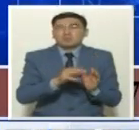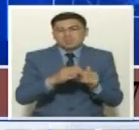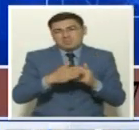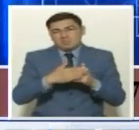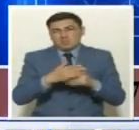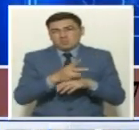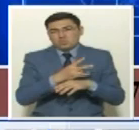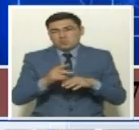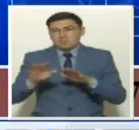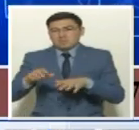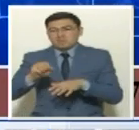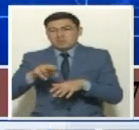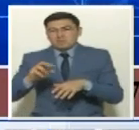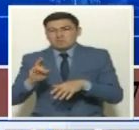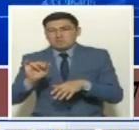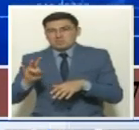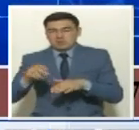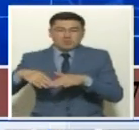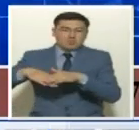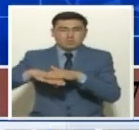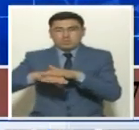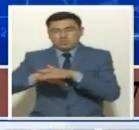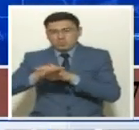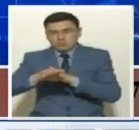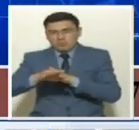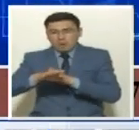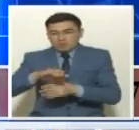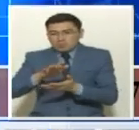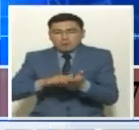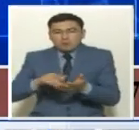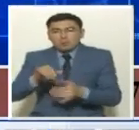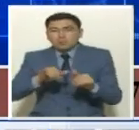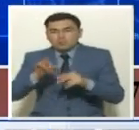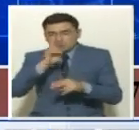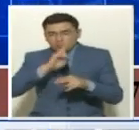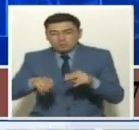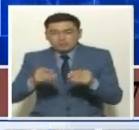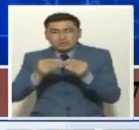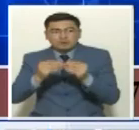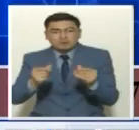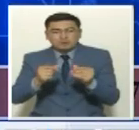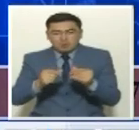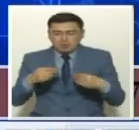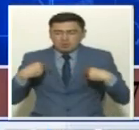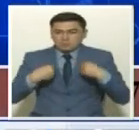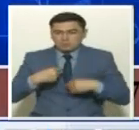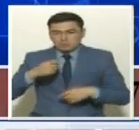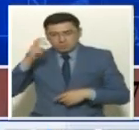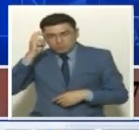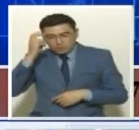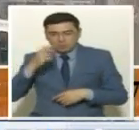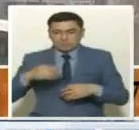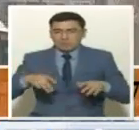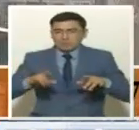şamasında atamekan aulı Jalın tırgın üy masivinen şıkkan. Sodan beri eşkanday xabar jok. İlyamanın üstünde qara tüstü jemper, qara tüstü şalbar, ayağında